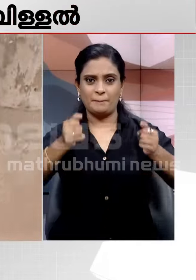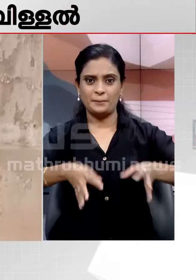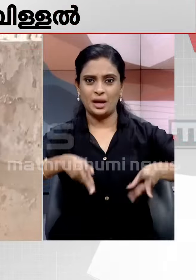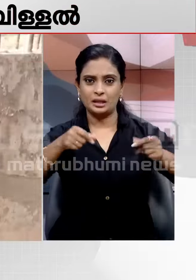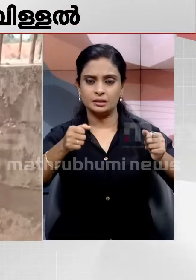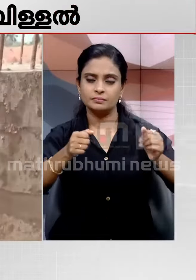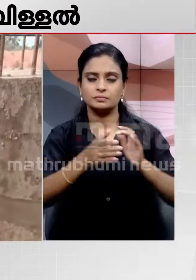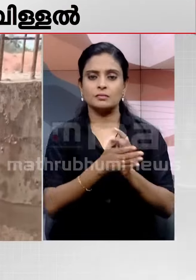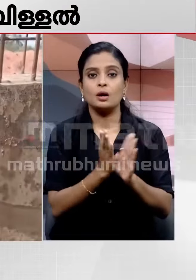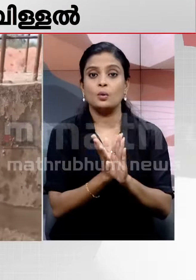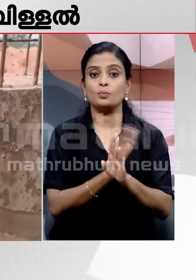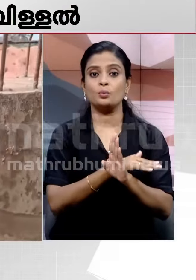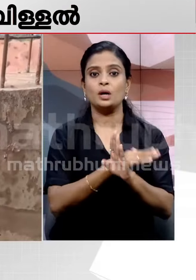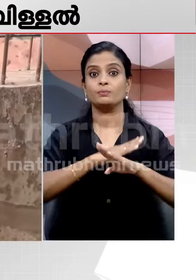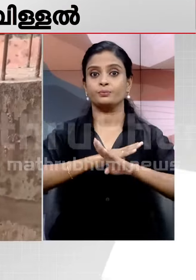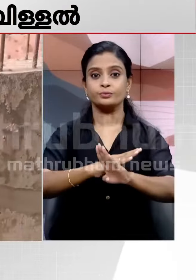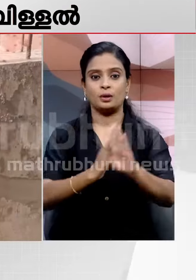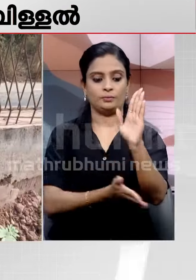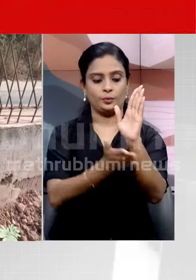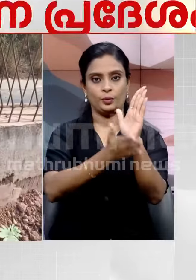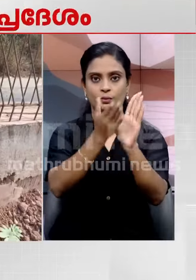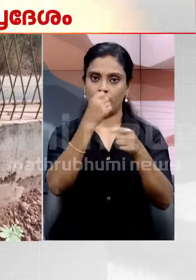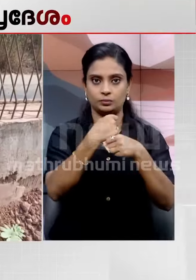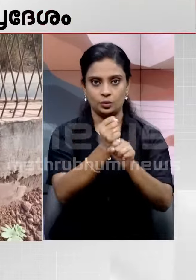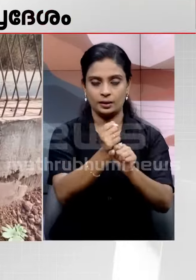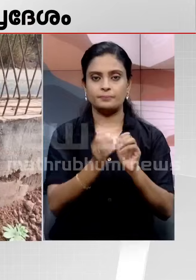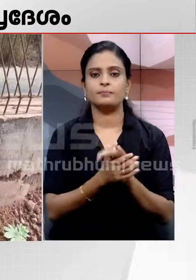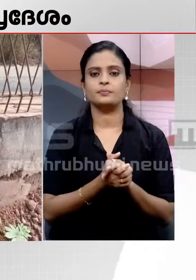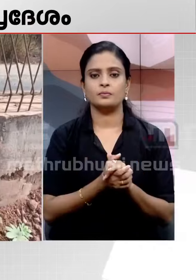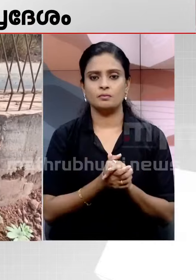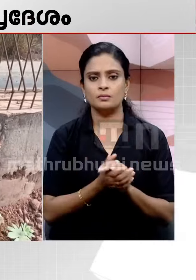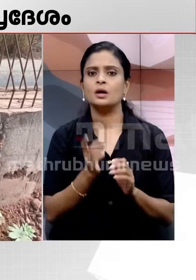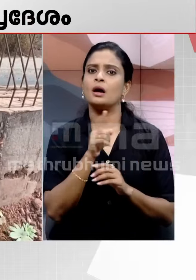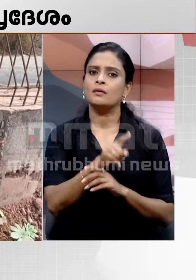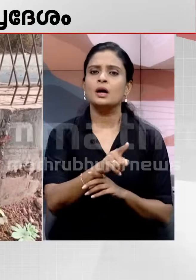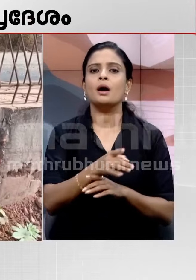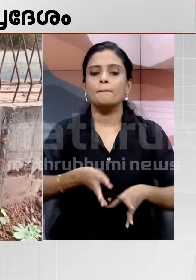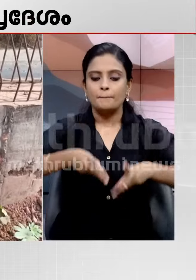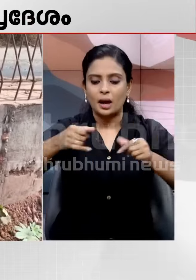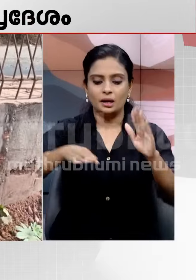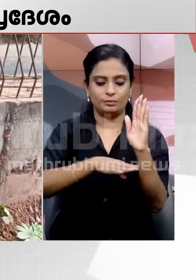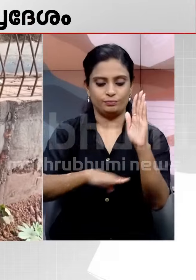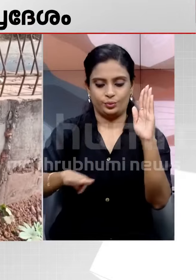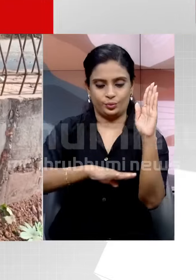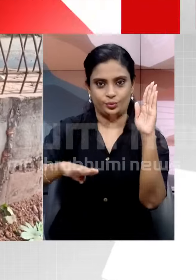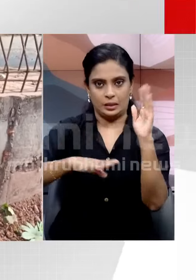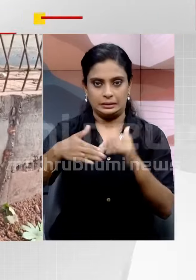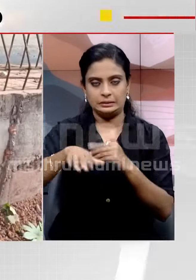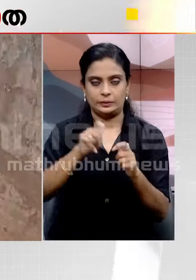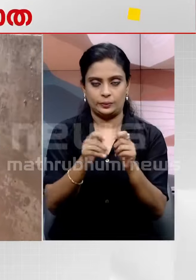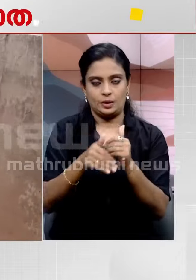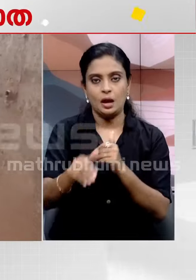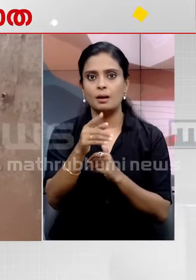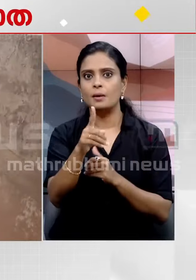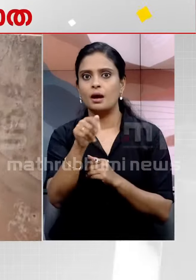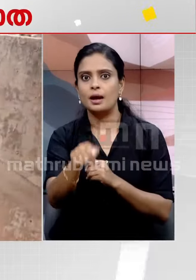ഈ സംരക്ഷണ ഭിത്തി കെട്ടിയിരുന്നു. അവിടെ മണ്ണ് നിറക്കലടക്കമുള്ള പ്രവർത്തികൾ നടന്നു വരികയാണ്. അതിനിടയ്ക്കാണ് ഈ ചോമ്പാലിലെ